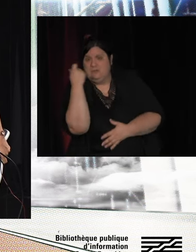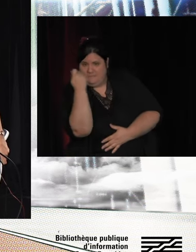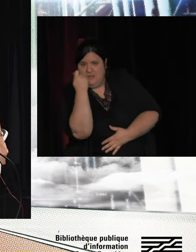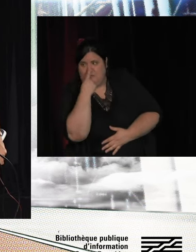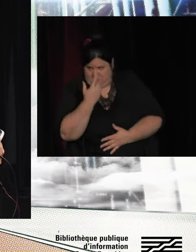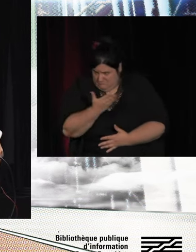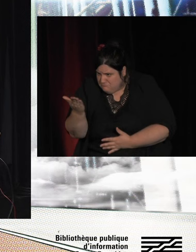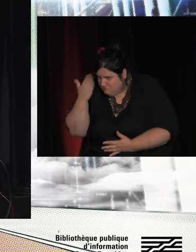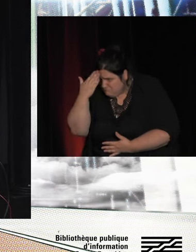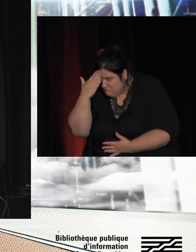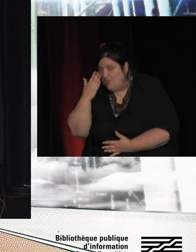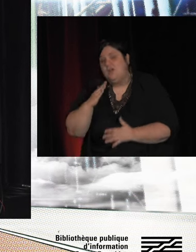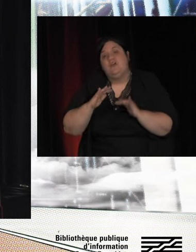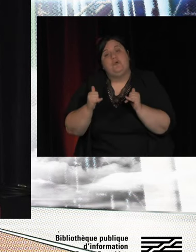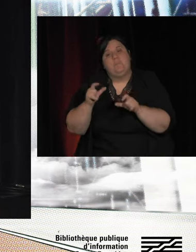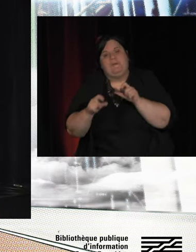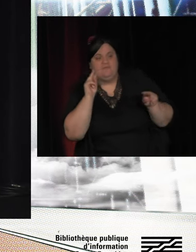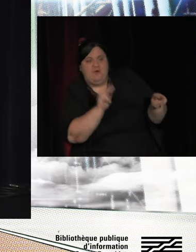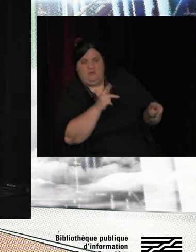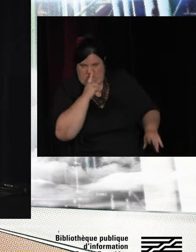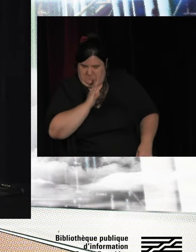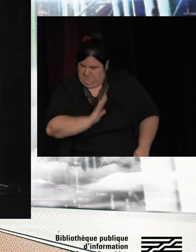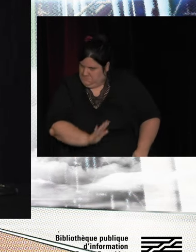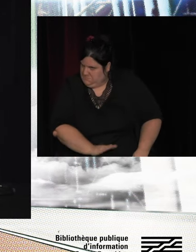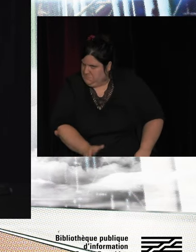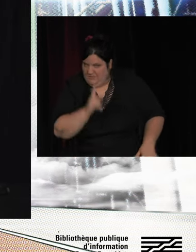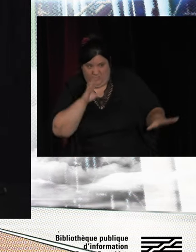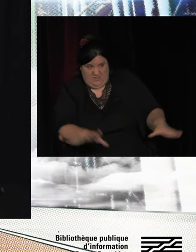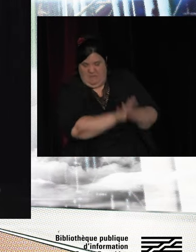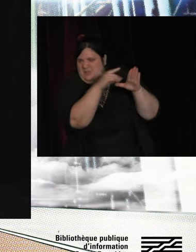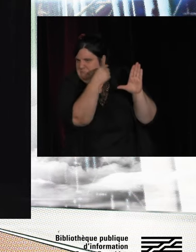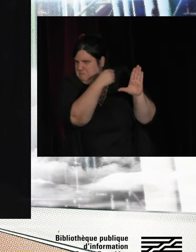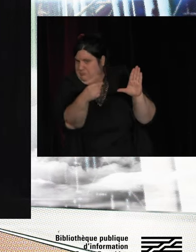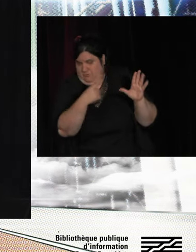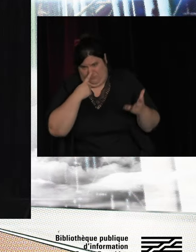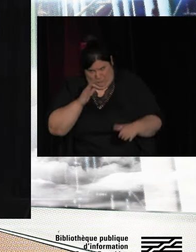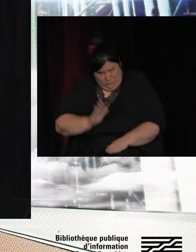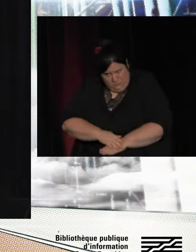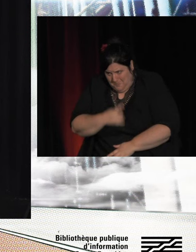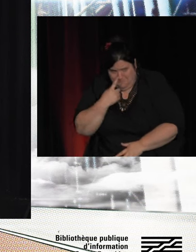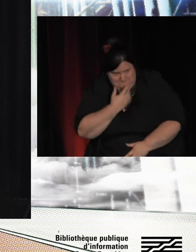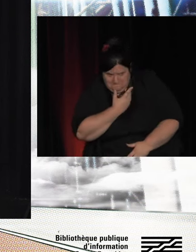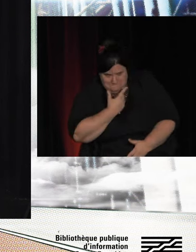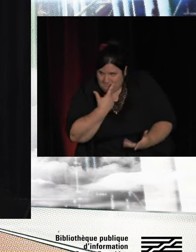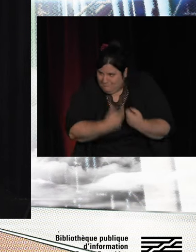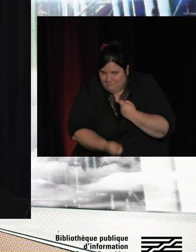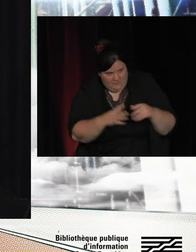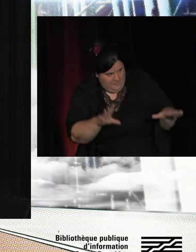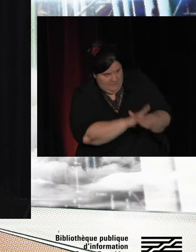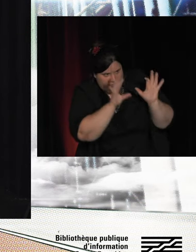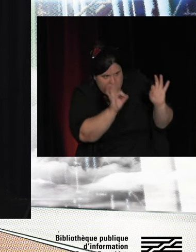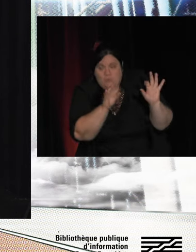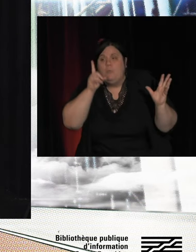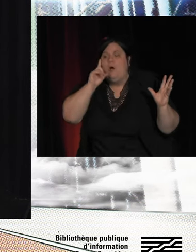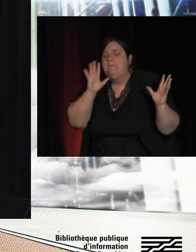jeu qui a une réputation exécrable et c'est vraiment injuste parce que, à